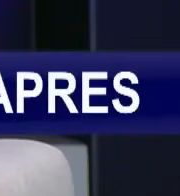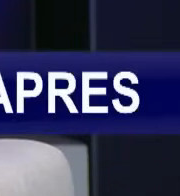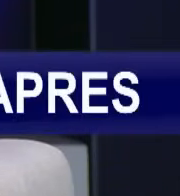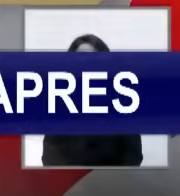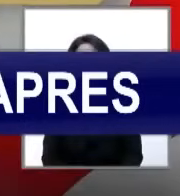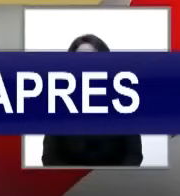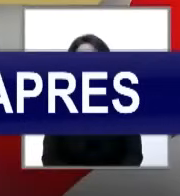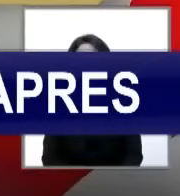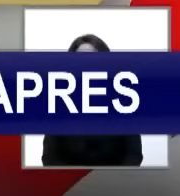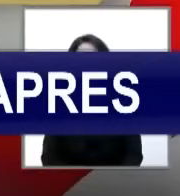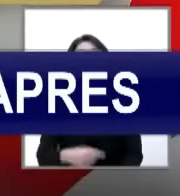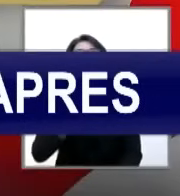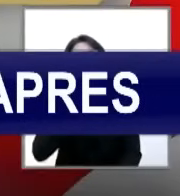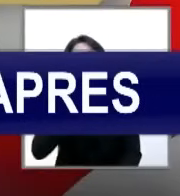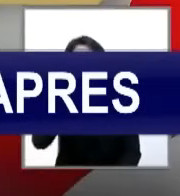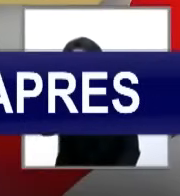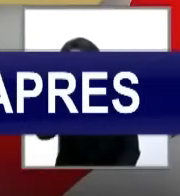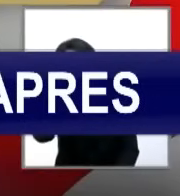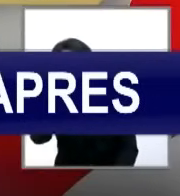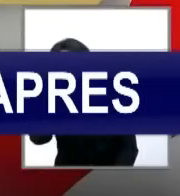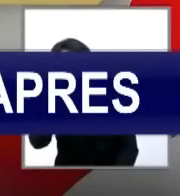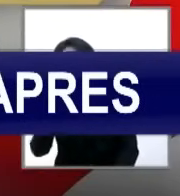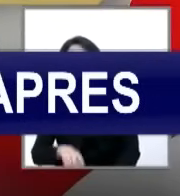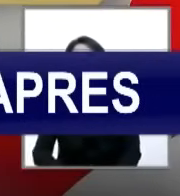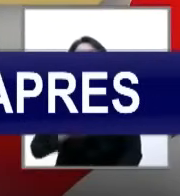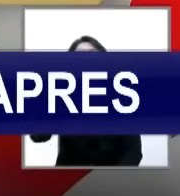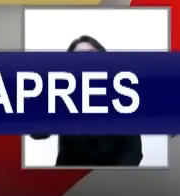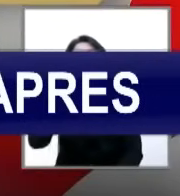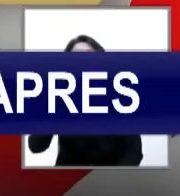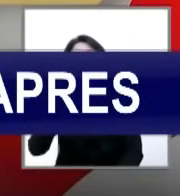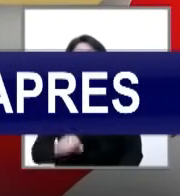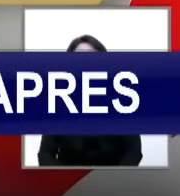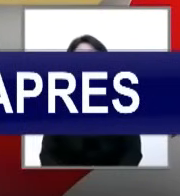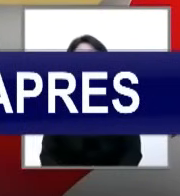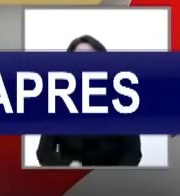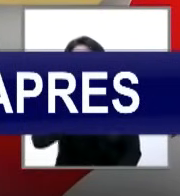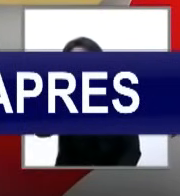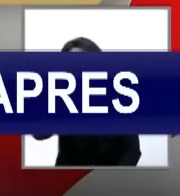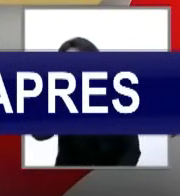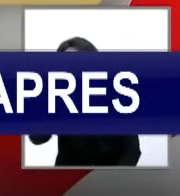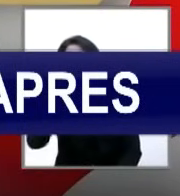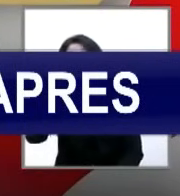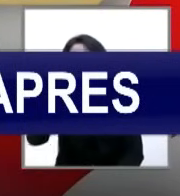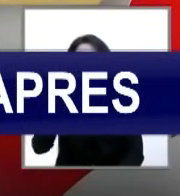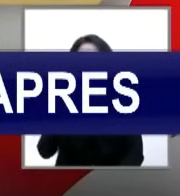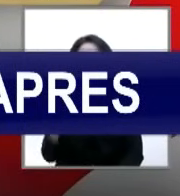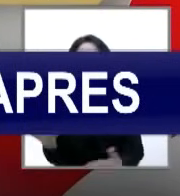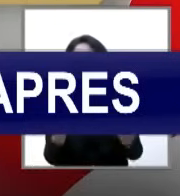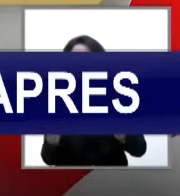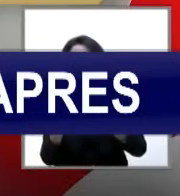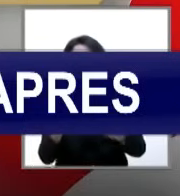debat Saya lagi nyari jawabannya Prof Mahfud saya nyari-nyari di mana ini